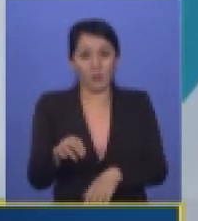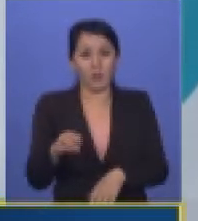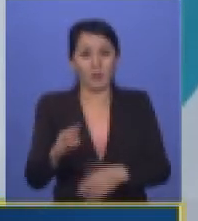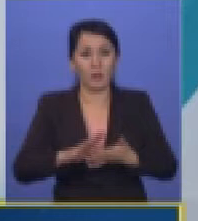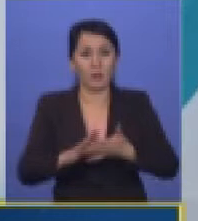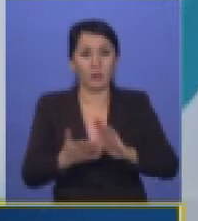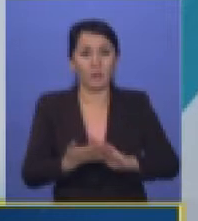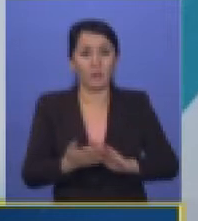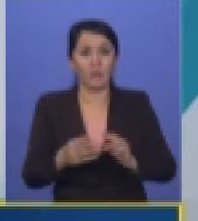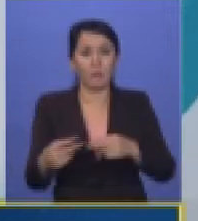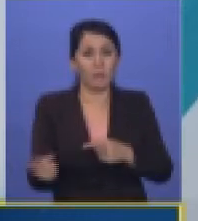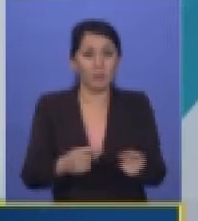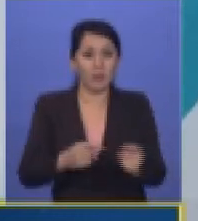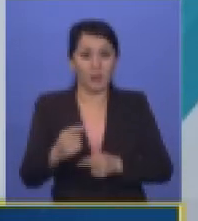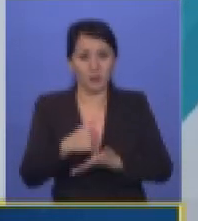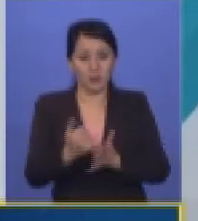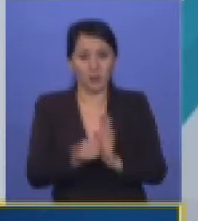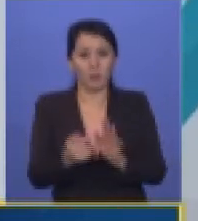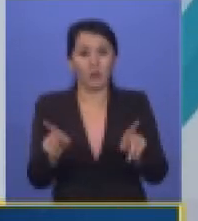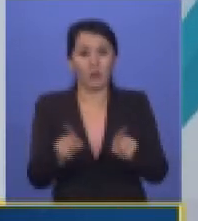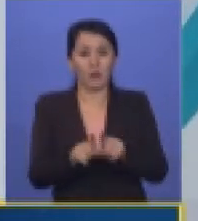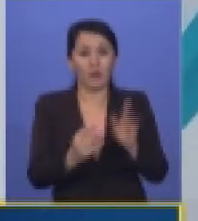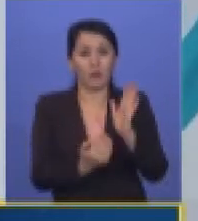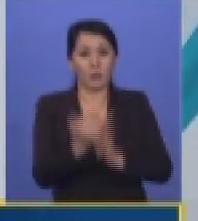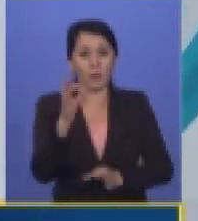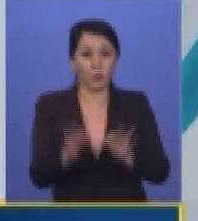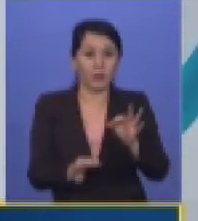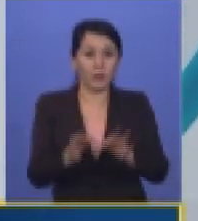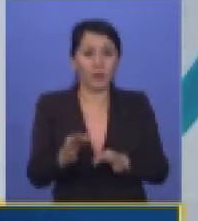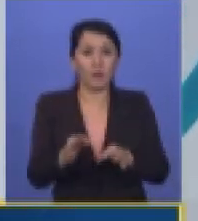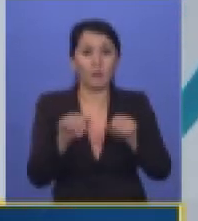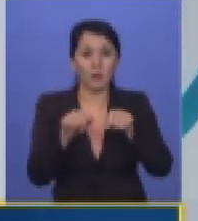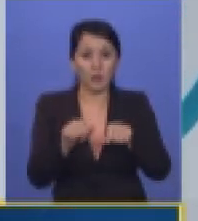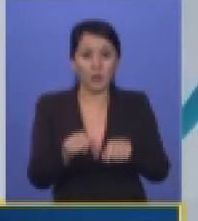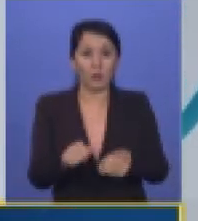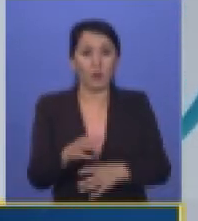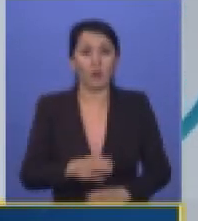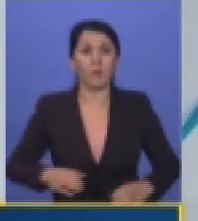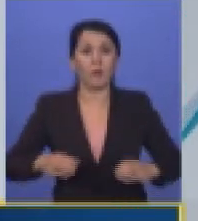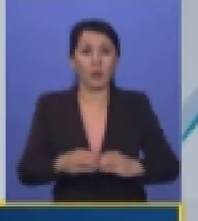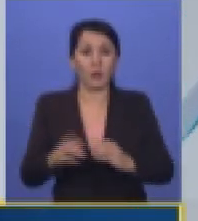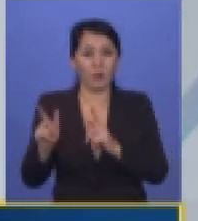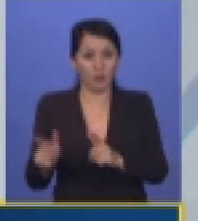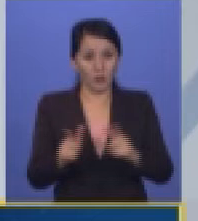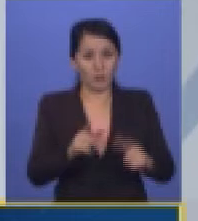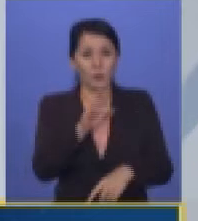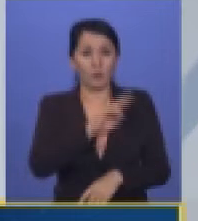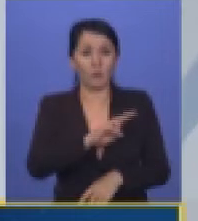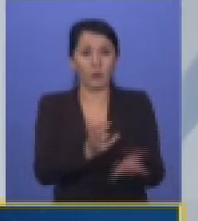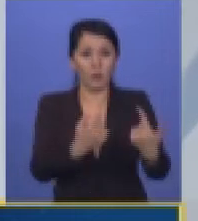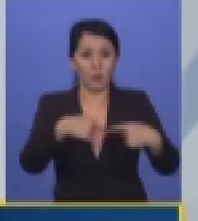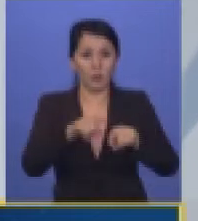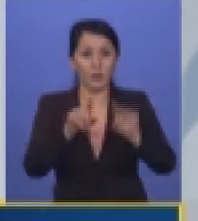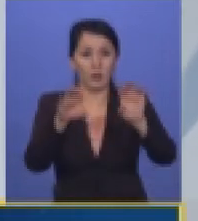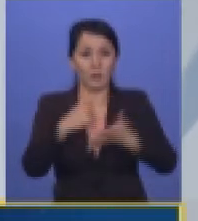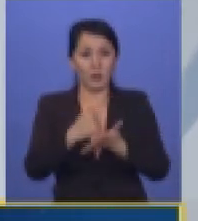төрағасы сенаттың келісімен президент тағайындайды. Сонымен қатар жоғарғы сот кеңесінің мәртебесі құрамын жасақтау және жұмысын